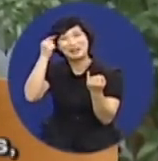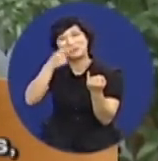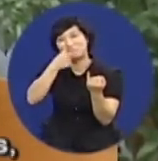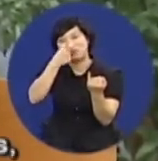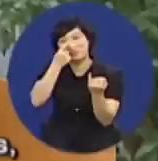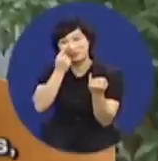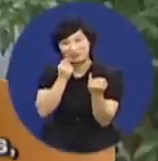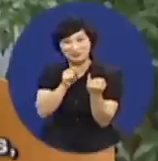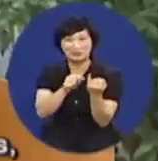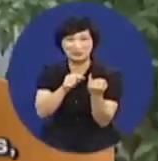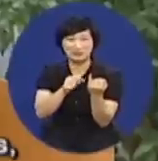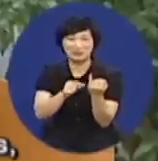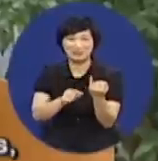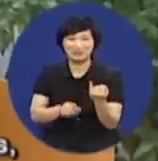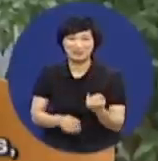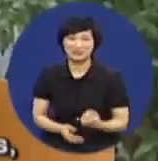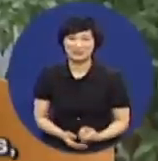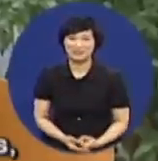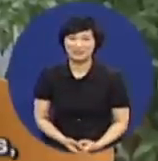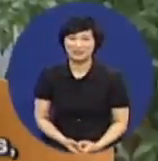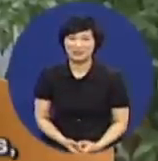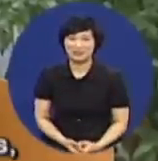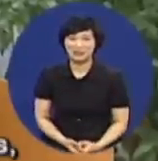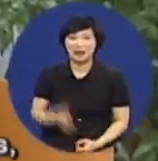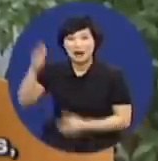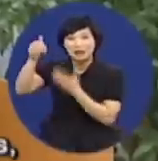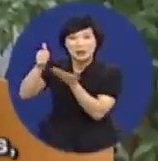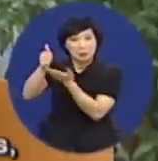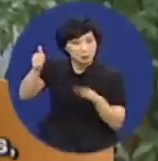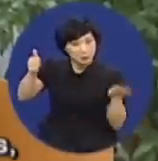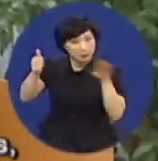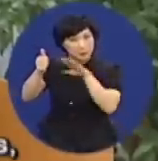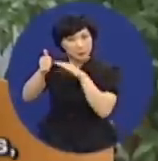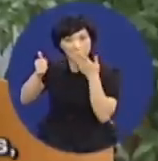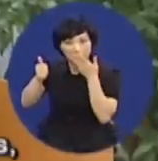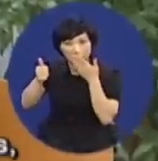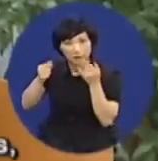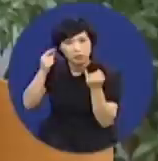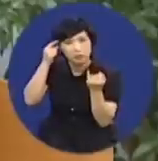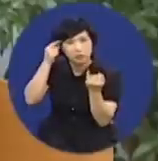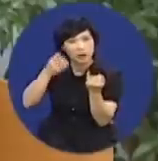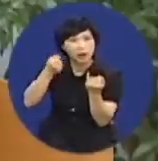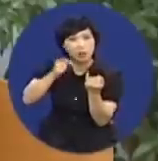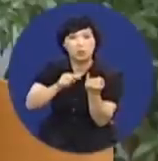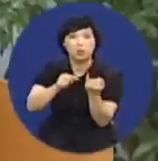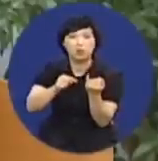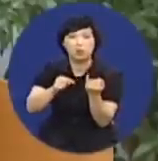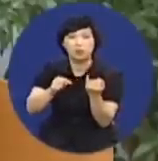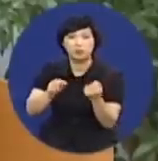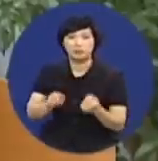けど考えが短いです。神のようになれると信じて、